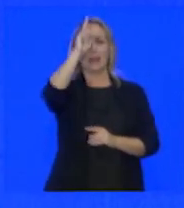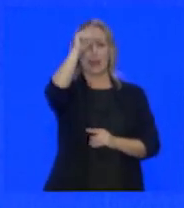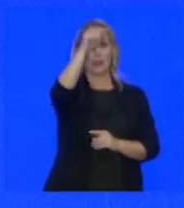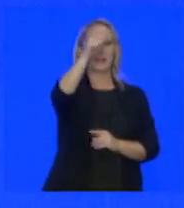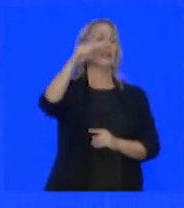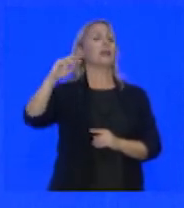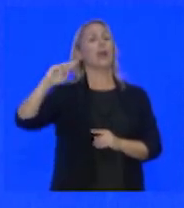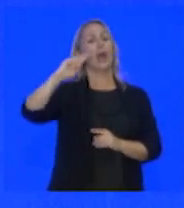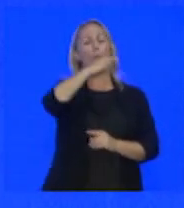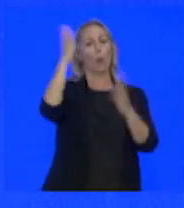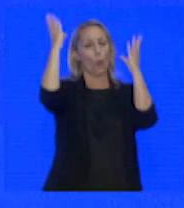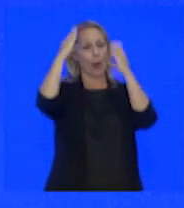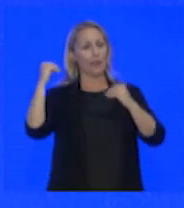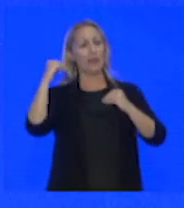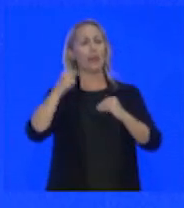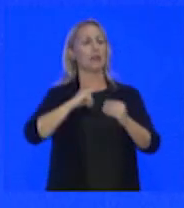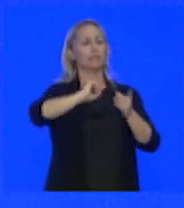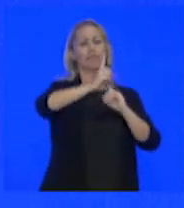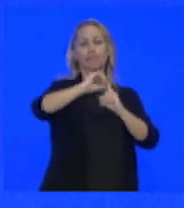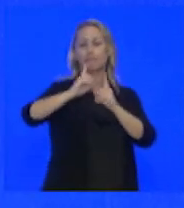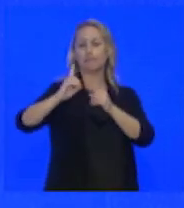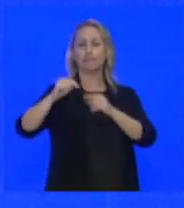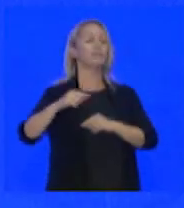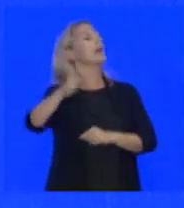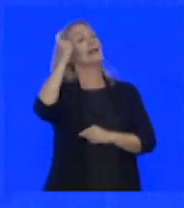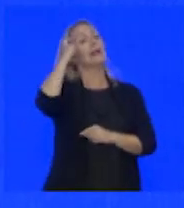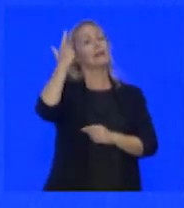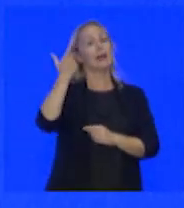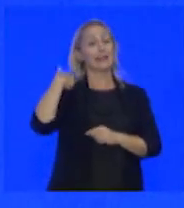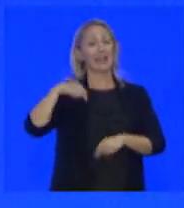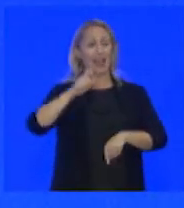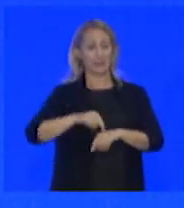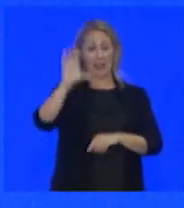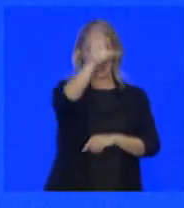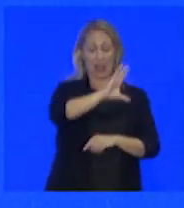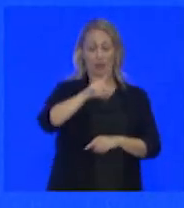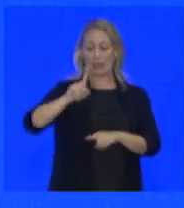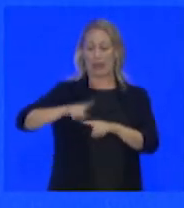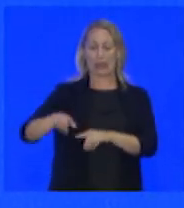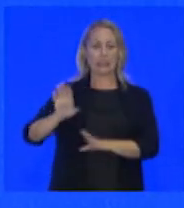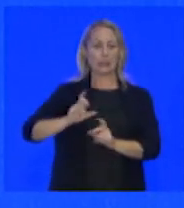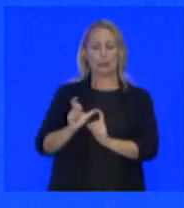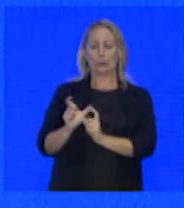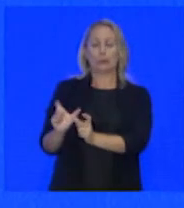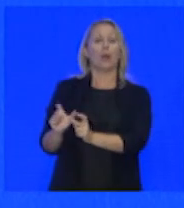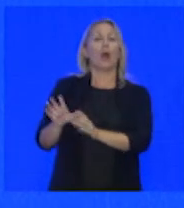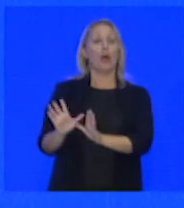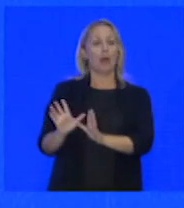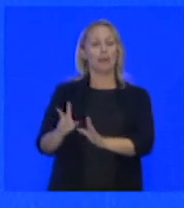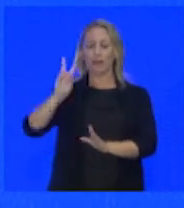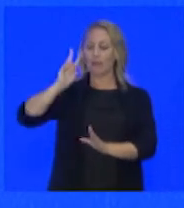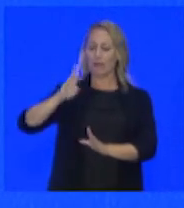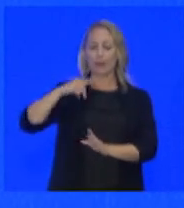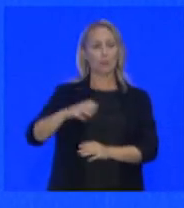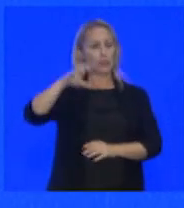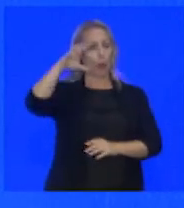της Ολλανδίας, τον Μαρκ Ρούτε. Η Ελλάδα δεν είναι πια το μαύρο πρόβατο της Ευρώπης. Είναι μια χώρα με αυτοπεποίθηση.